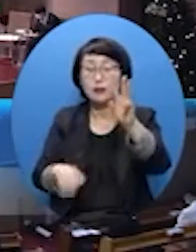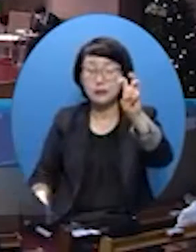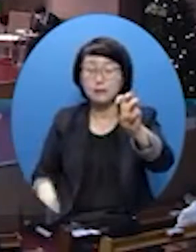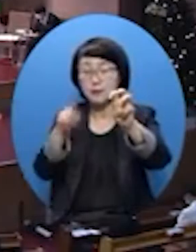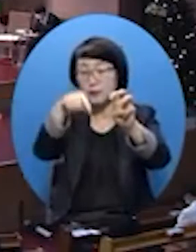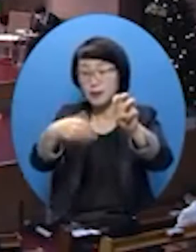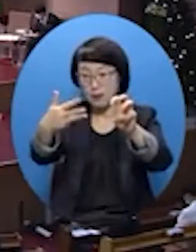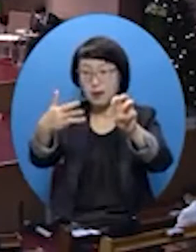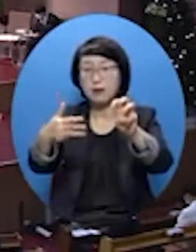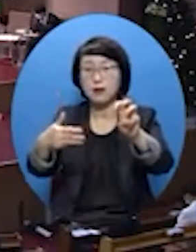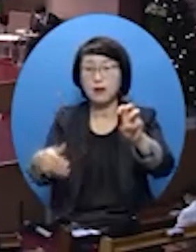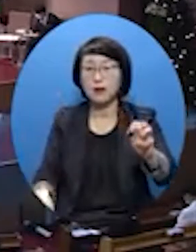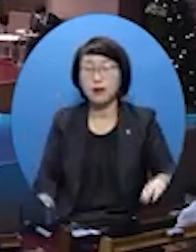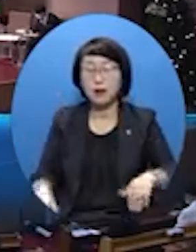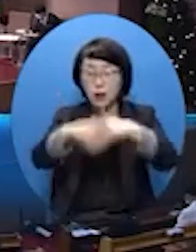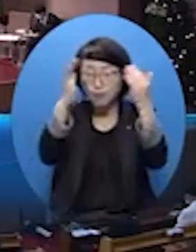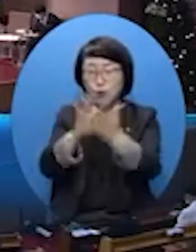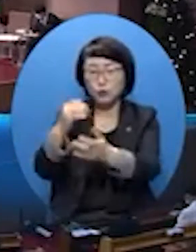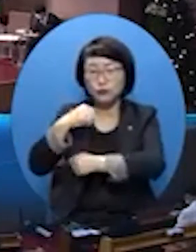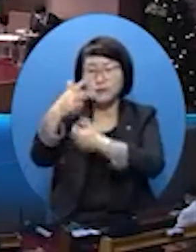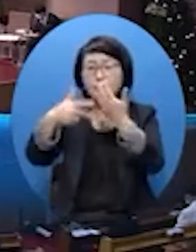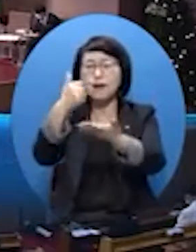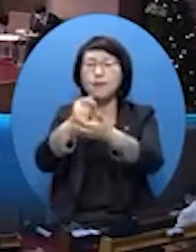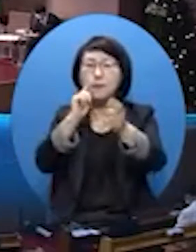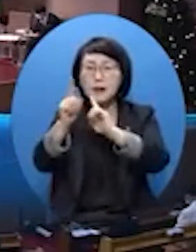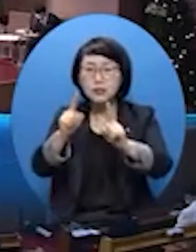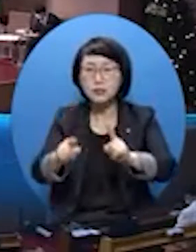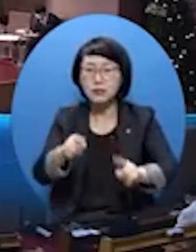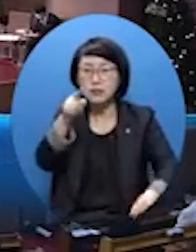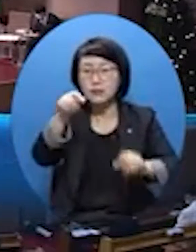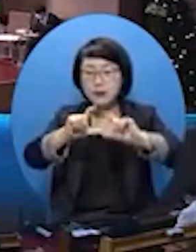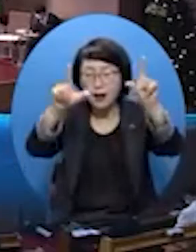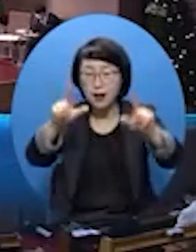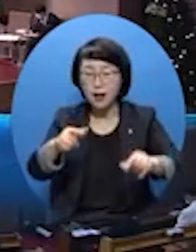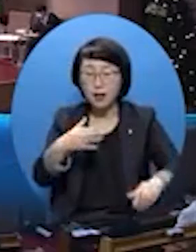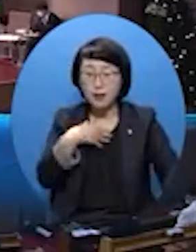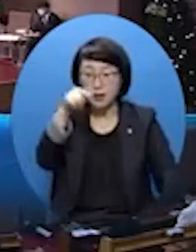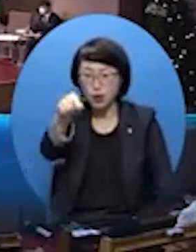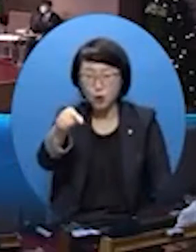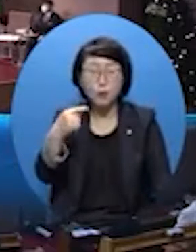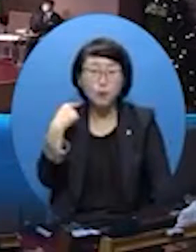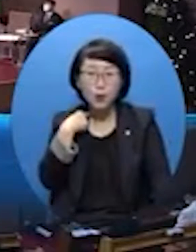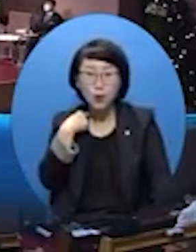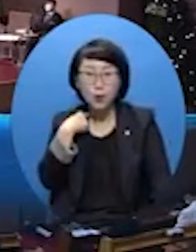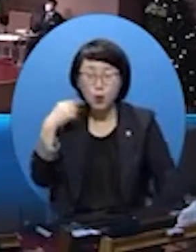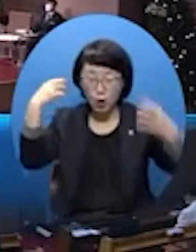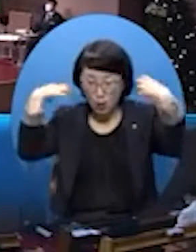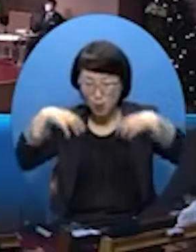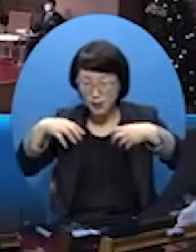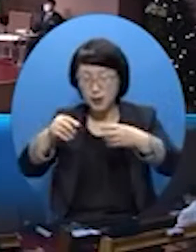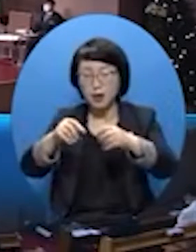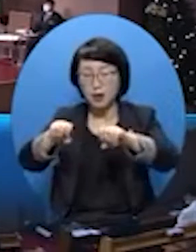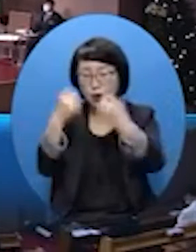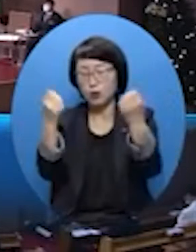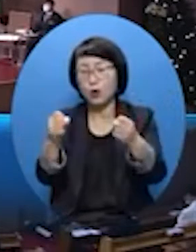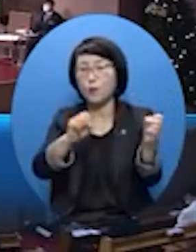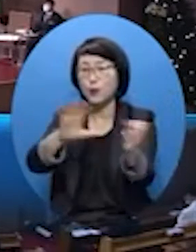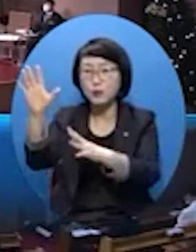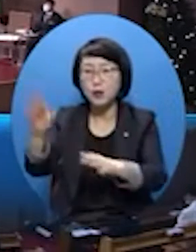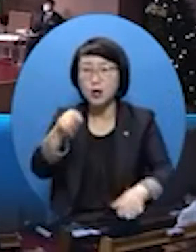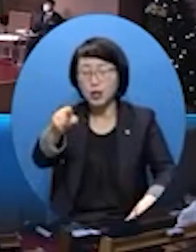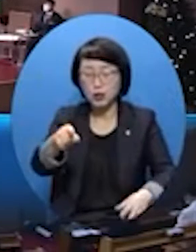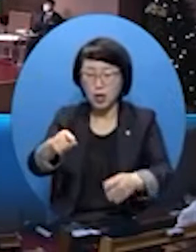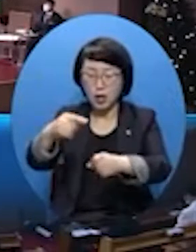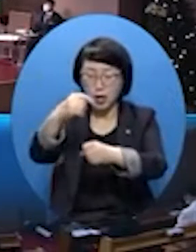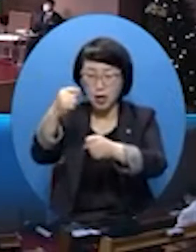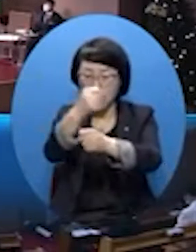30장 8절입니다. 만군의 야훼의 말씀이라. 그날에 내가 내 목에서 그 멍에를 꺾어버리며 내